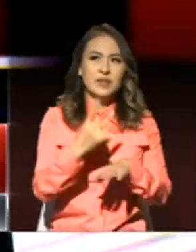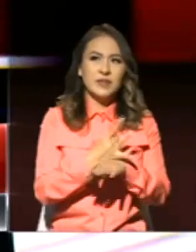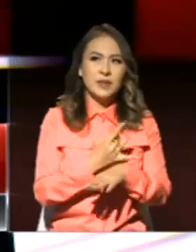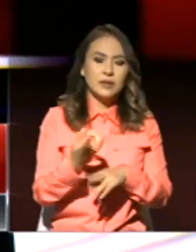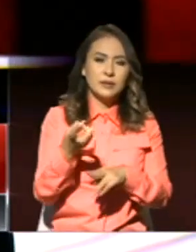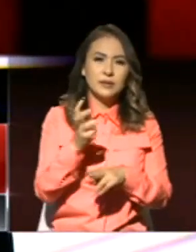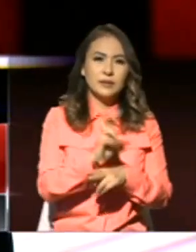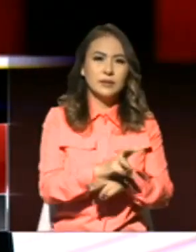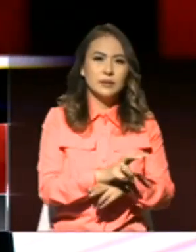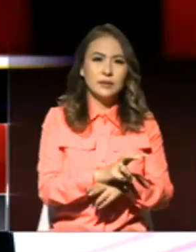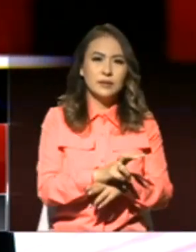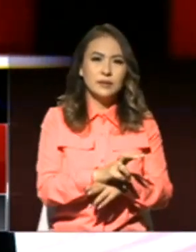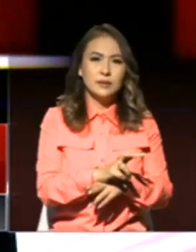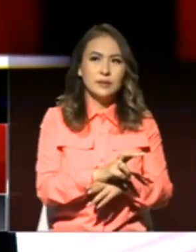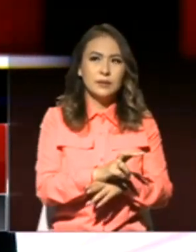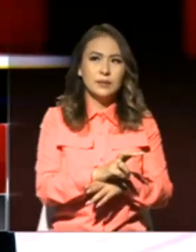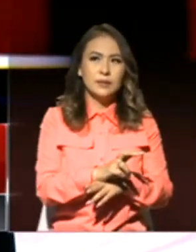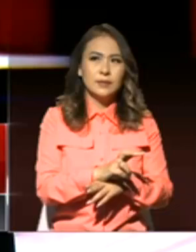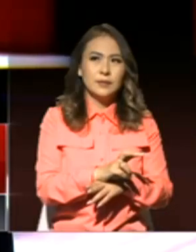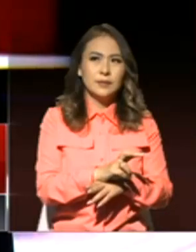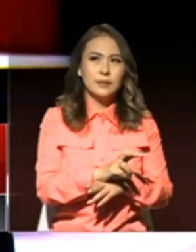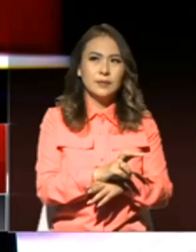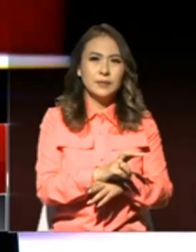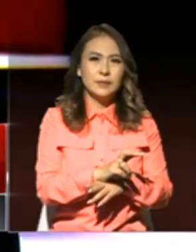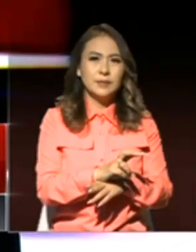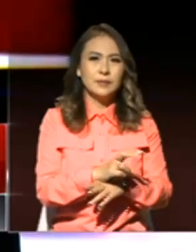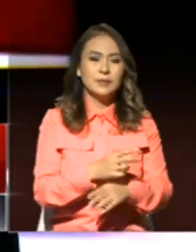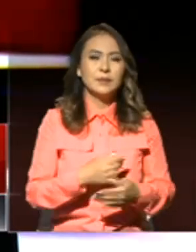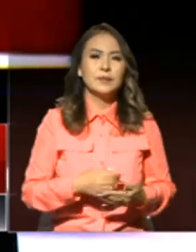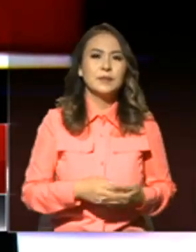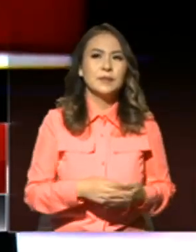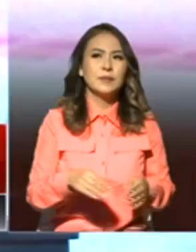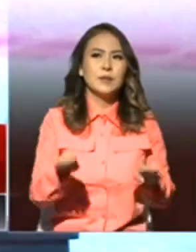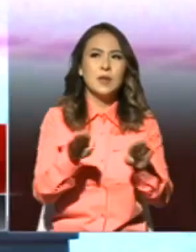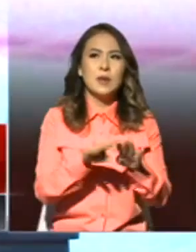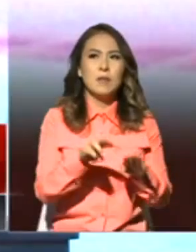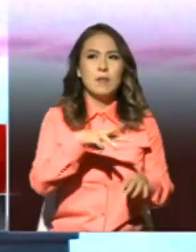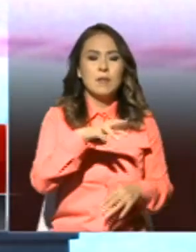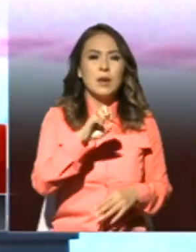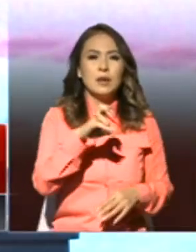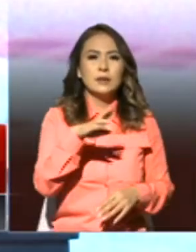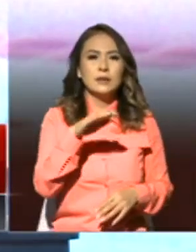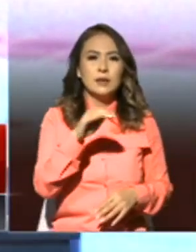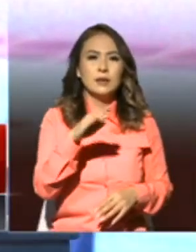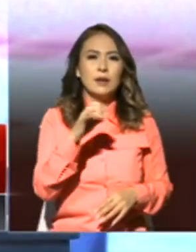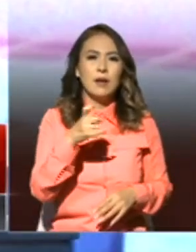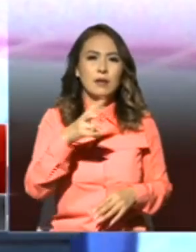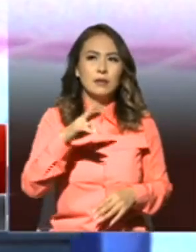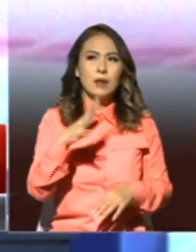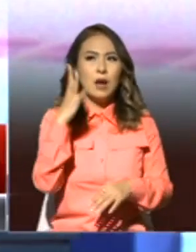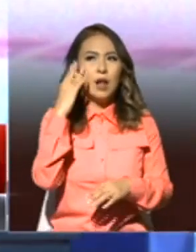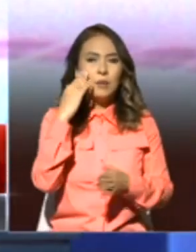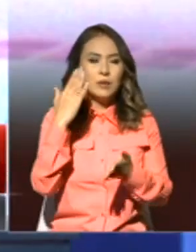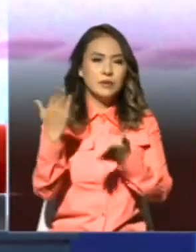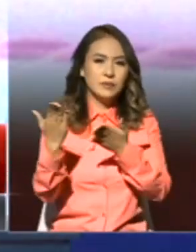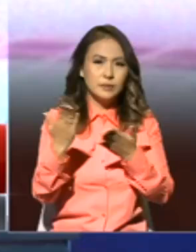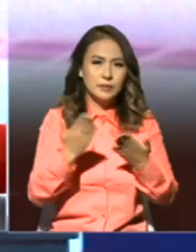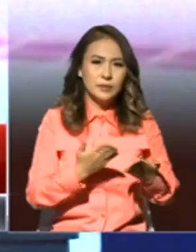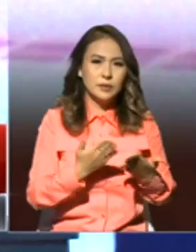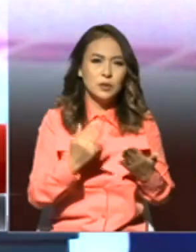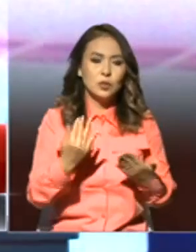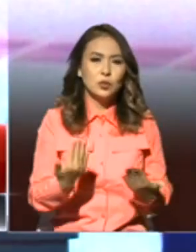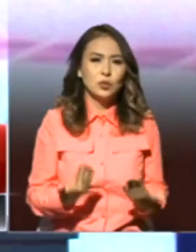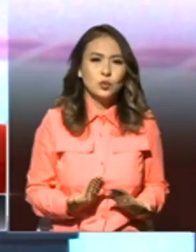эфирге. Иә. Құтты болсын. Амин, рахмет. Экономист Мақсат Халық Алматыдан шақыртып отырмыз.